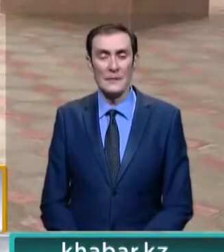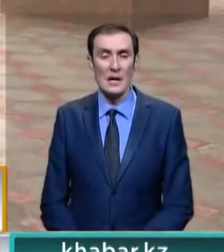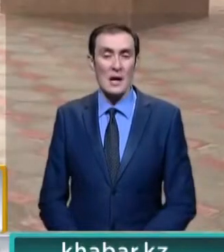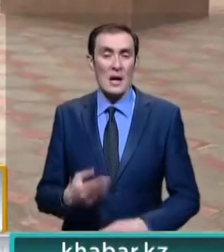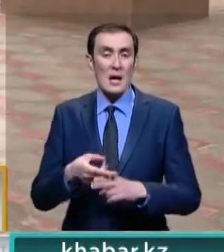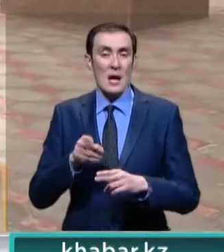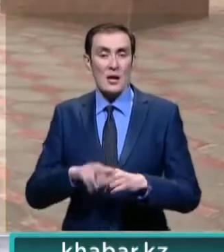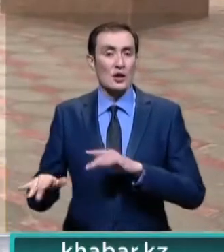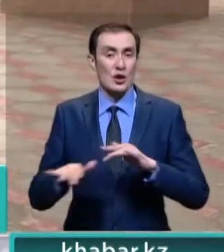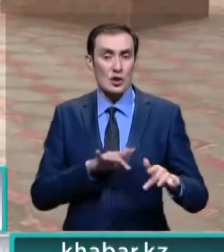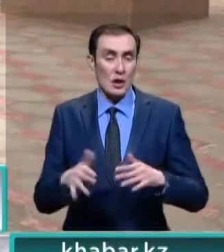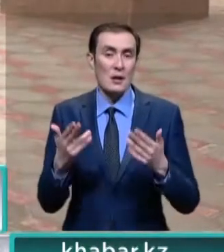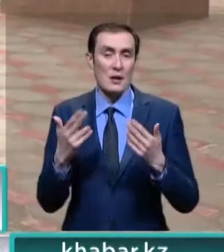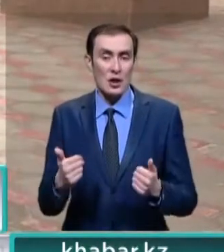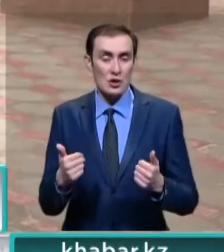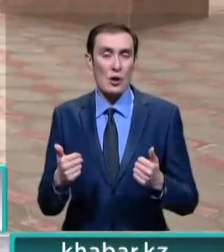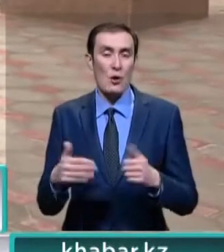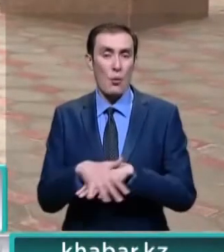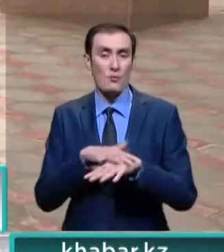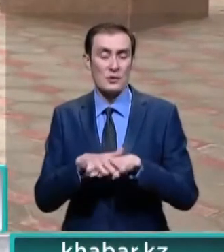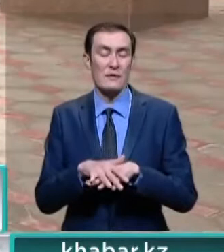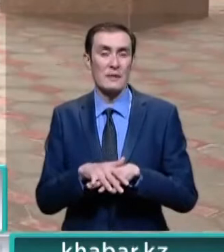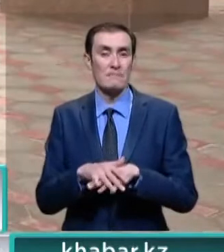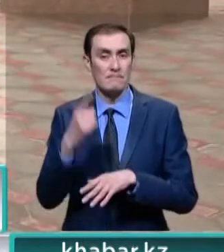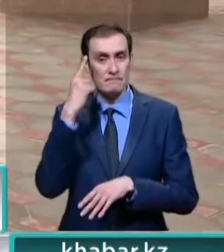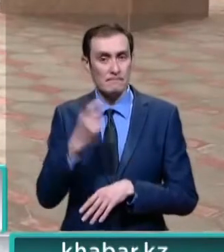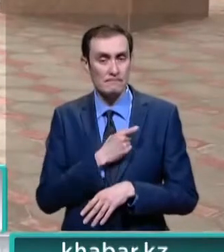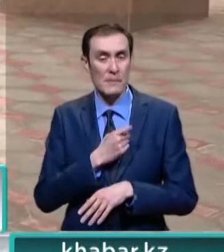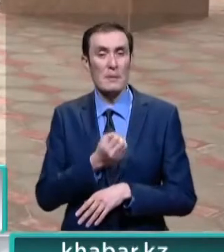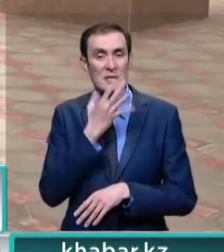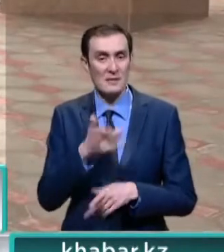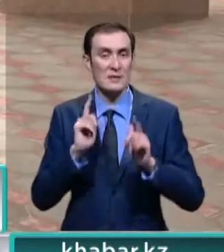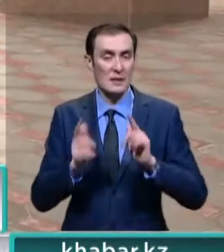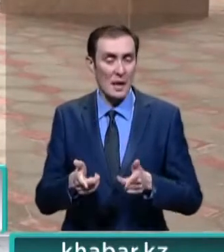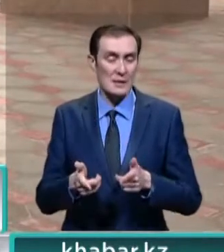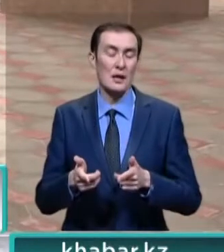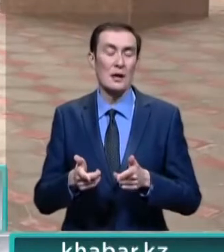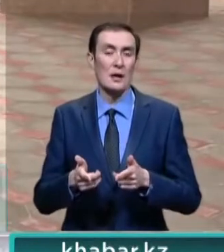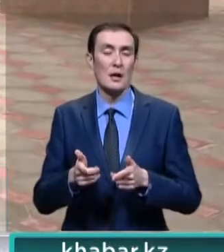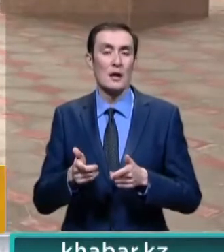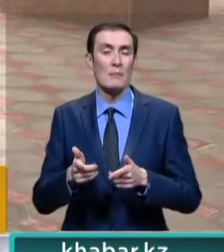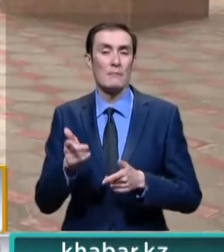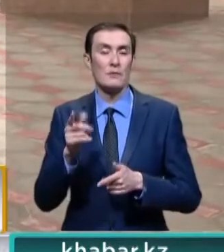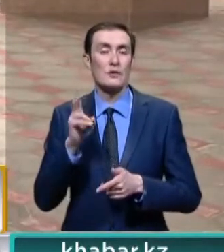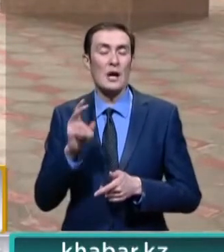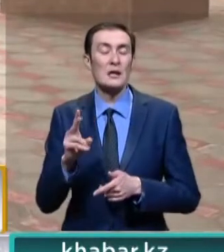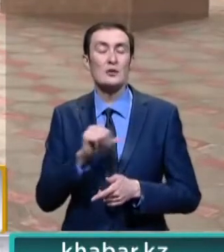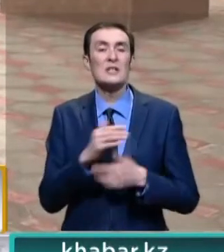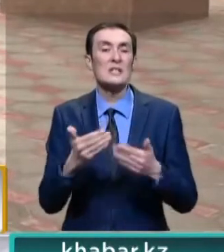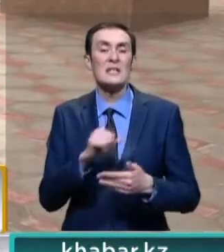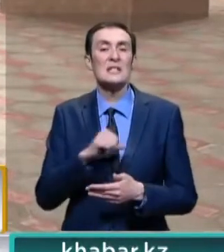Этот шаг, конечно, общество воспринимает позитивно, потому что как не самим